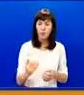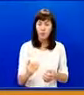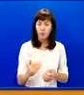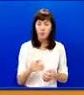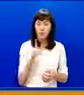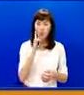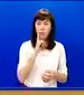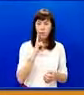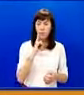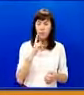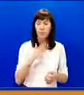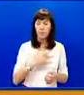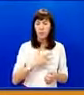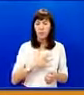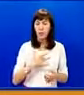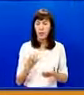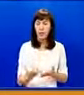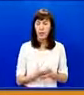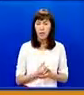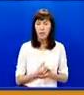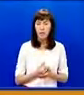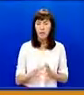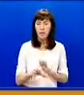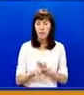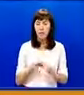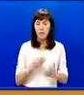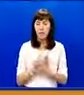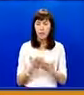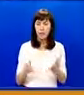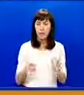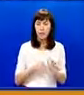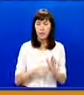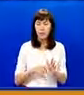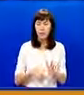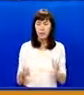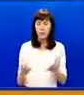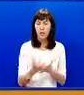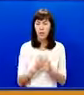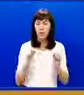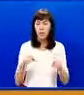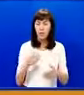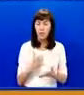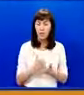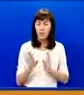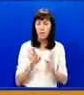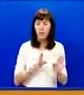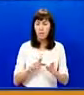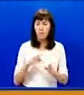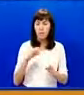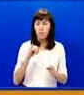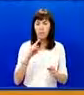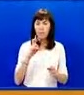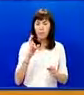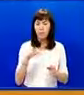қонымды, көңіліне қонатын кілемін таңдап, өндірушінің бағасымен алуға мүмкіншілік жасап отырмыз. Жәрмеңкеде жібек кілемдерімен